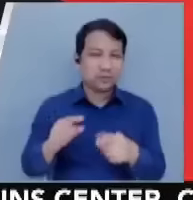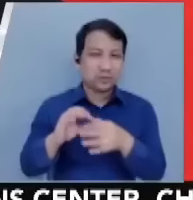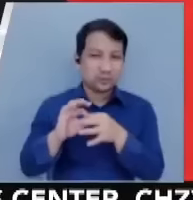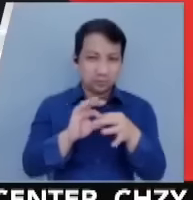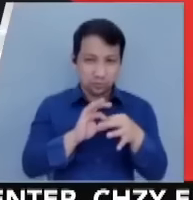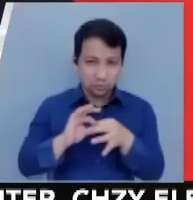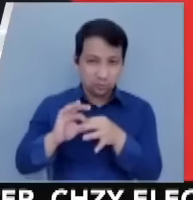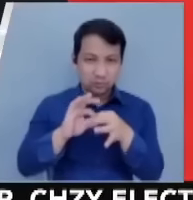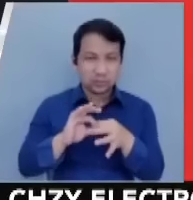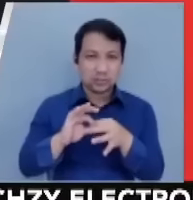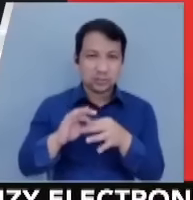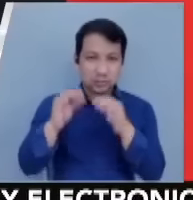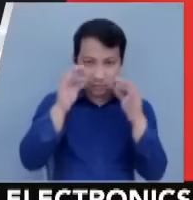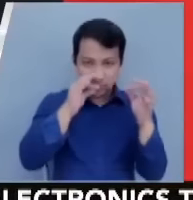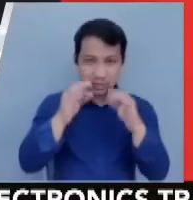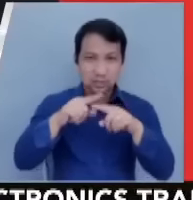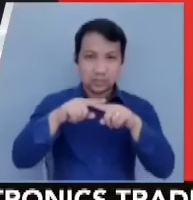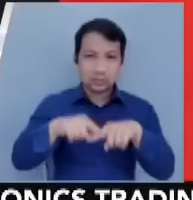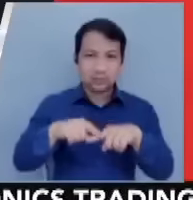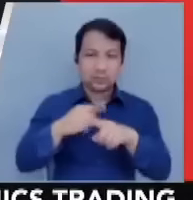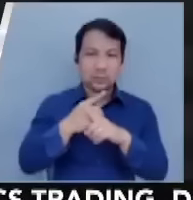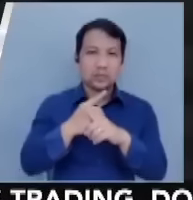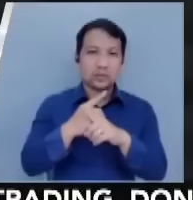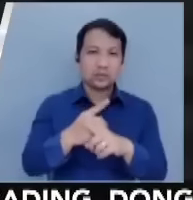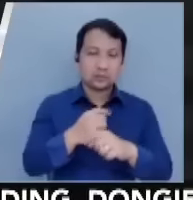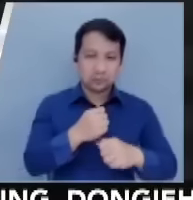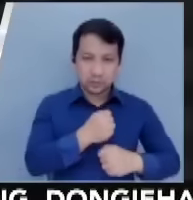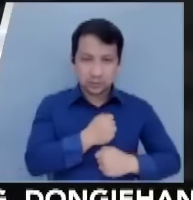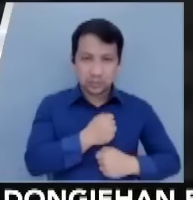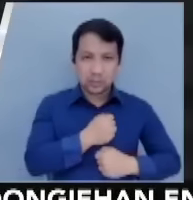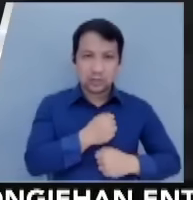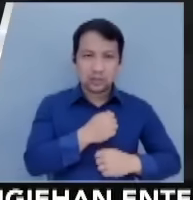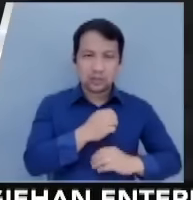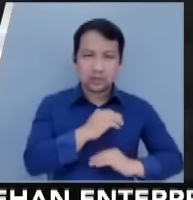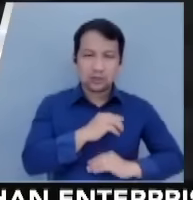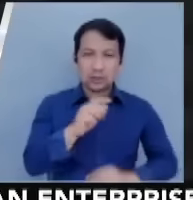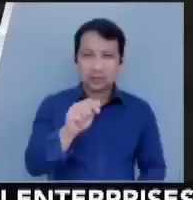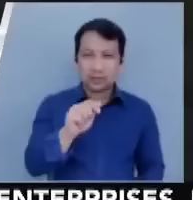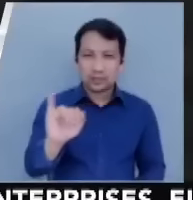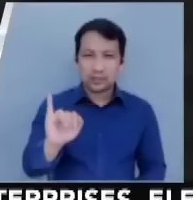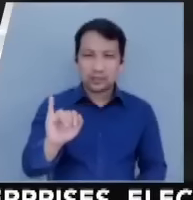droga, depensa at militar, artificial intelligence at climate